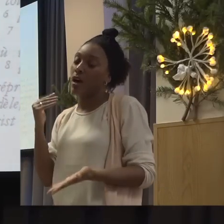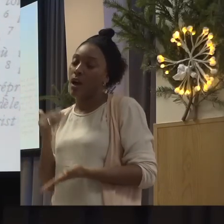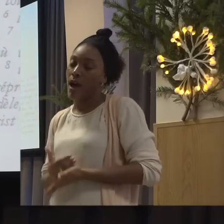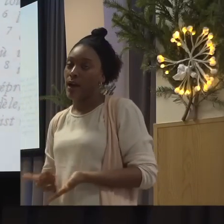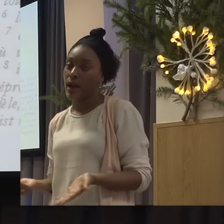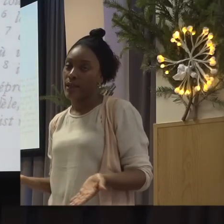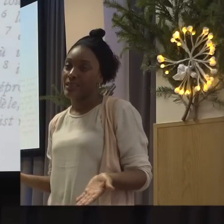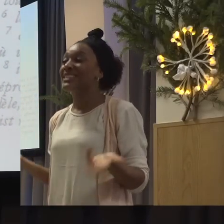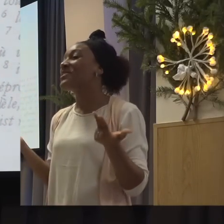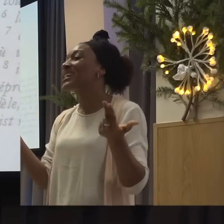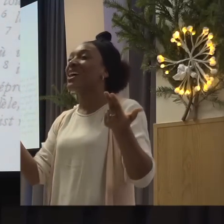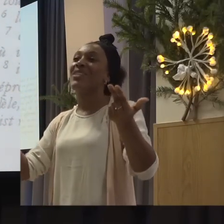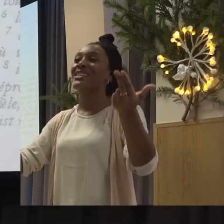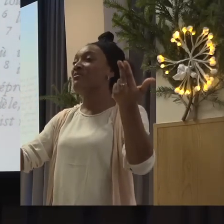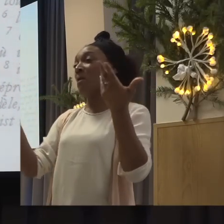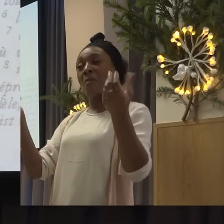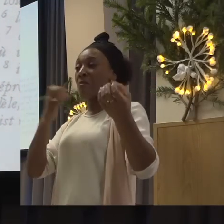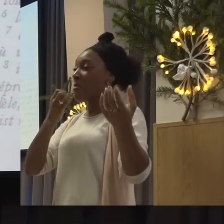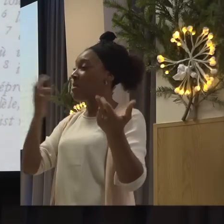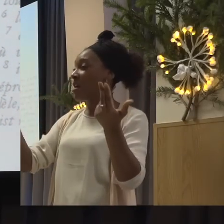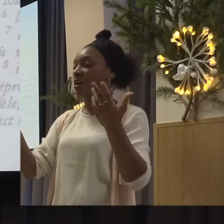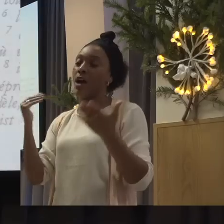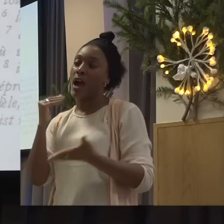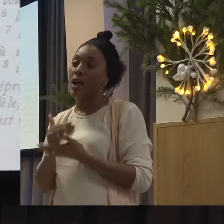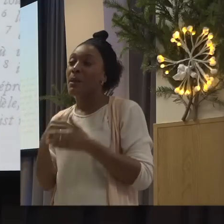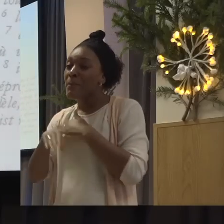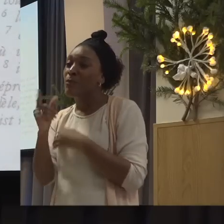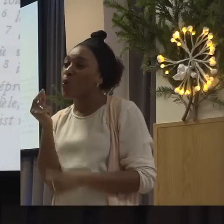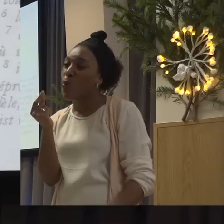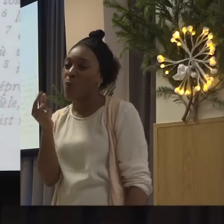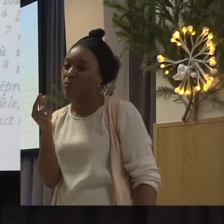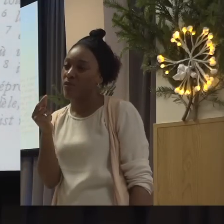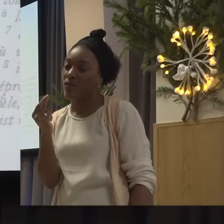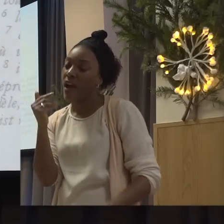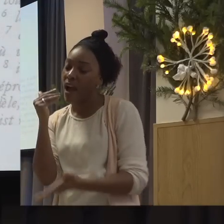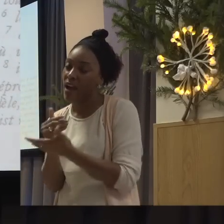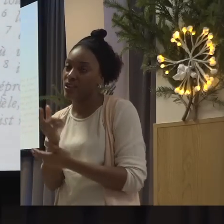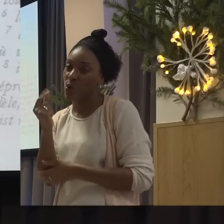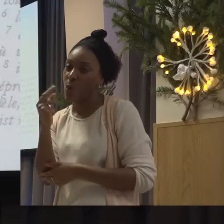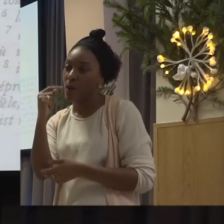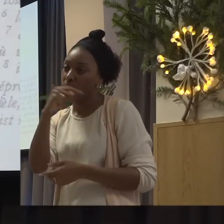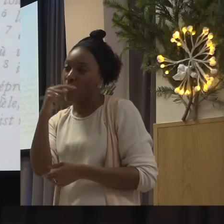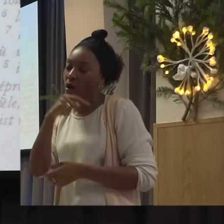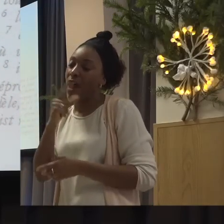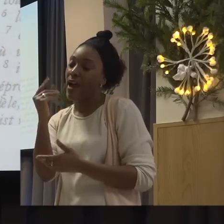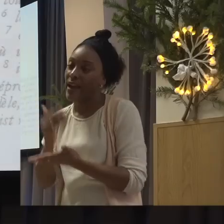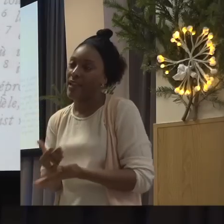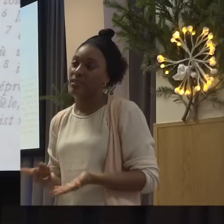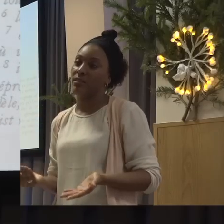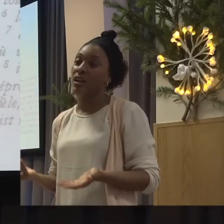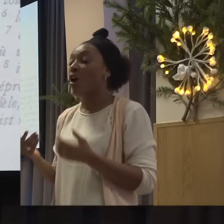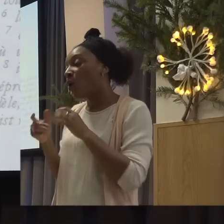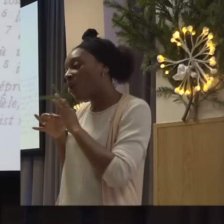regarder que ce qui ne va pas, même dans le couple, même dans les relations amicales, avant de s'énerver contre